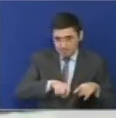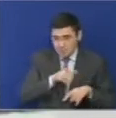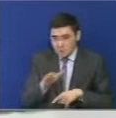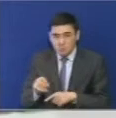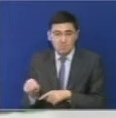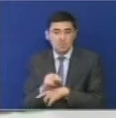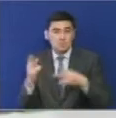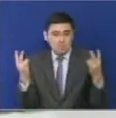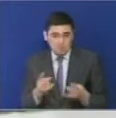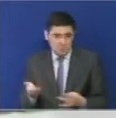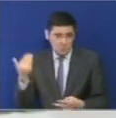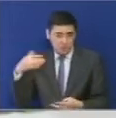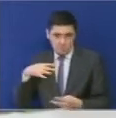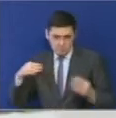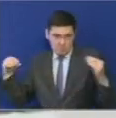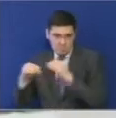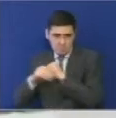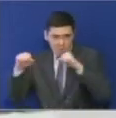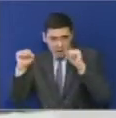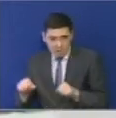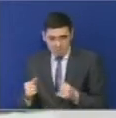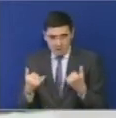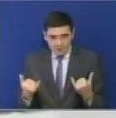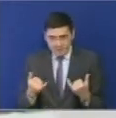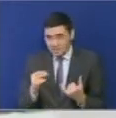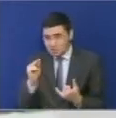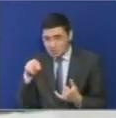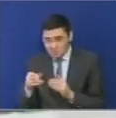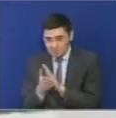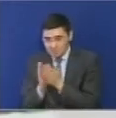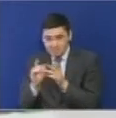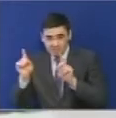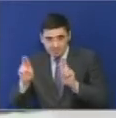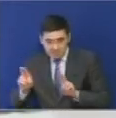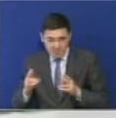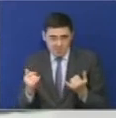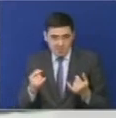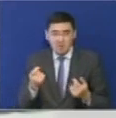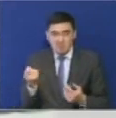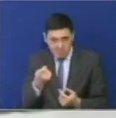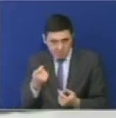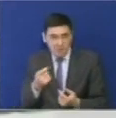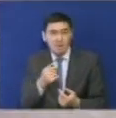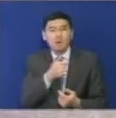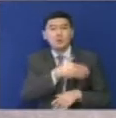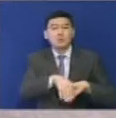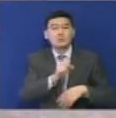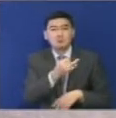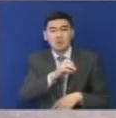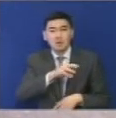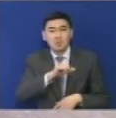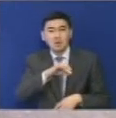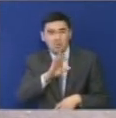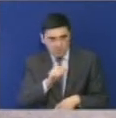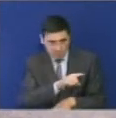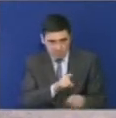Яғни қазірде бұрынғыдай ағыл тегіл көлік жоқ. Бүгінде ағымдағы жөндеу жұмыстары Аймауытов көшелерінде жүргізіліп жатыр. Кешеден бері